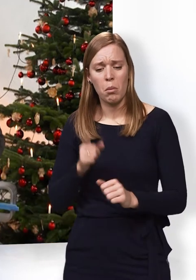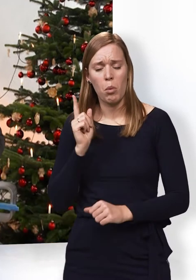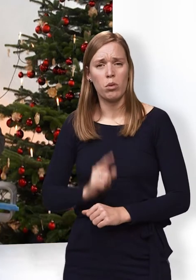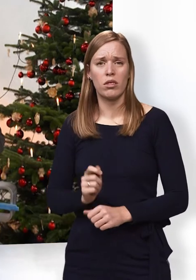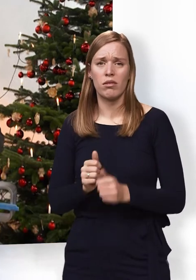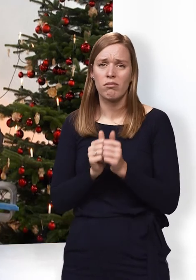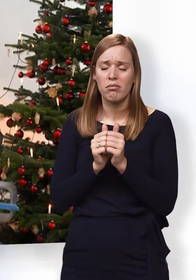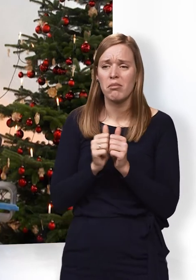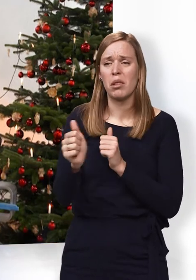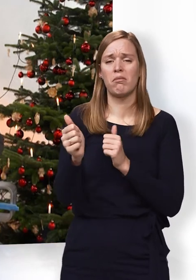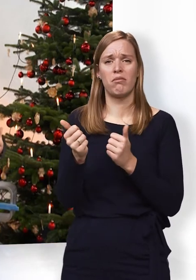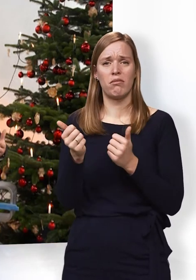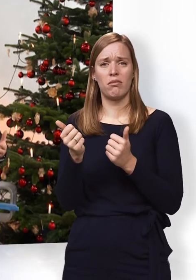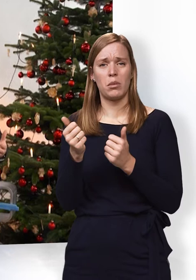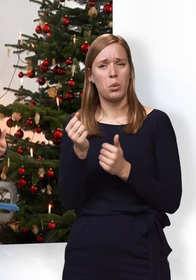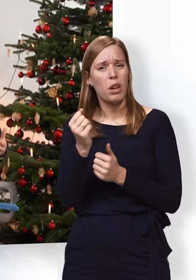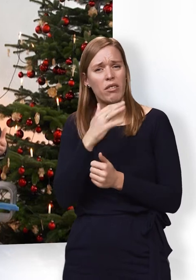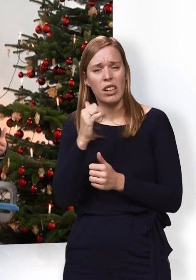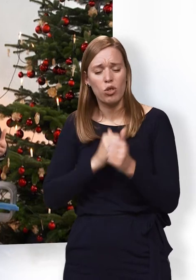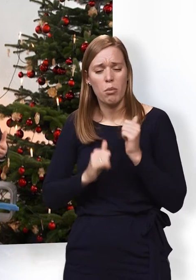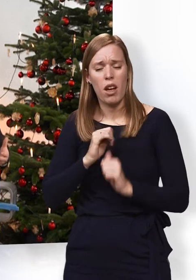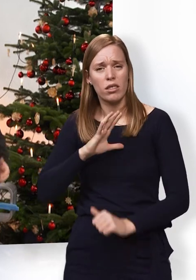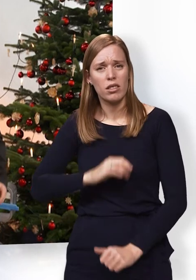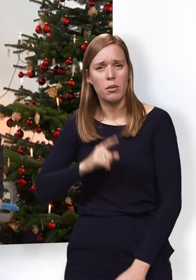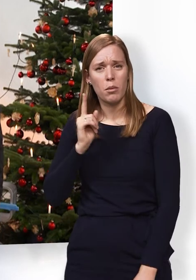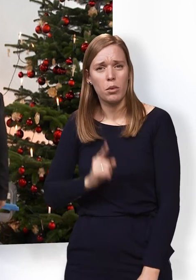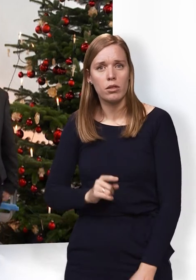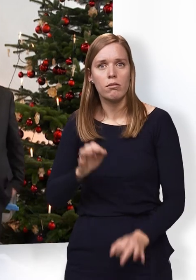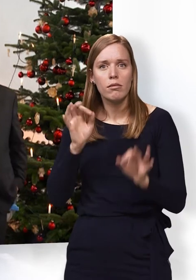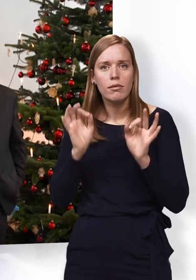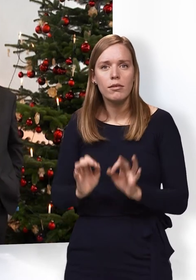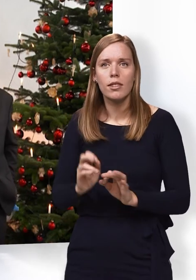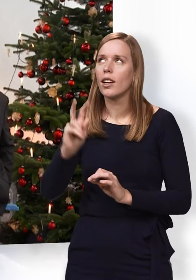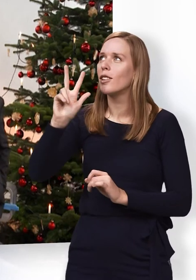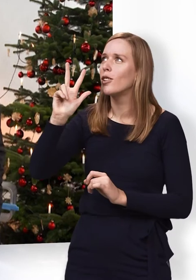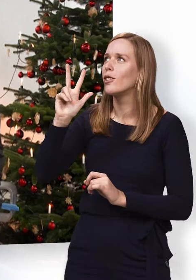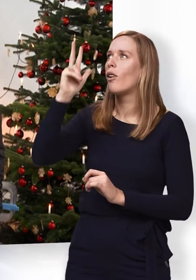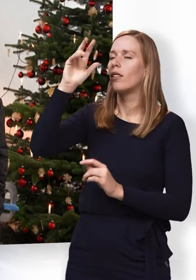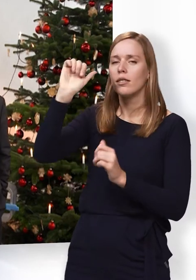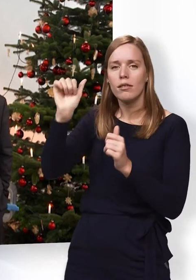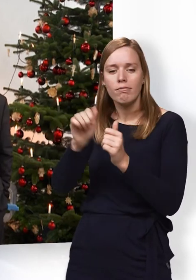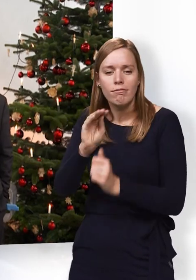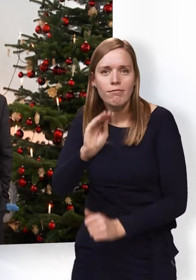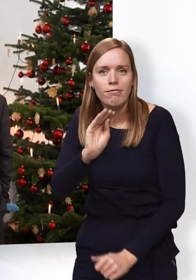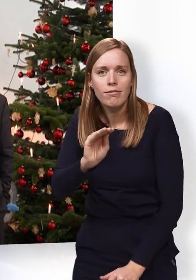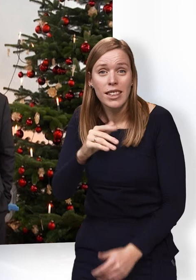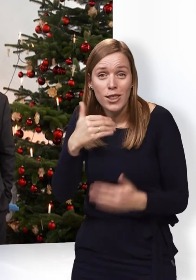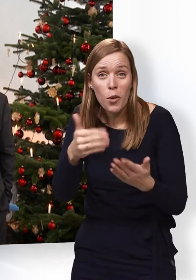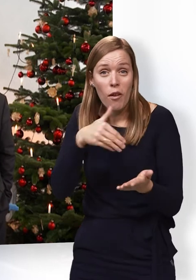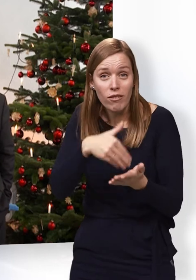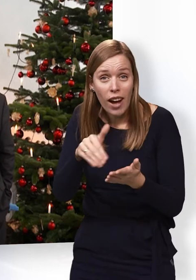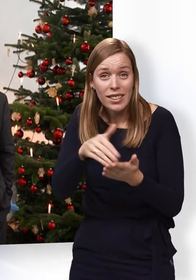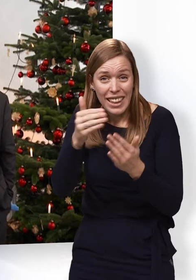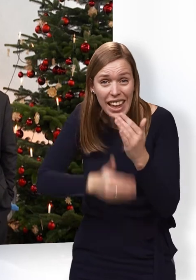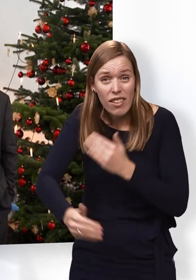Trennung, unter den vielen Schmerzen, da sagt uns Gott einmal mehr, das wird so nicht